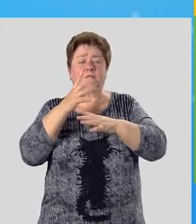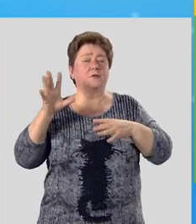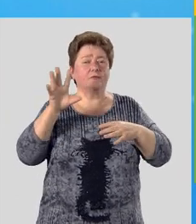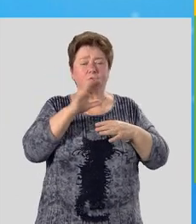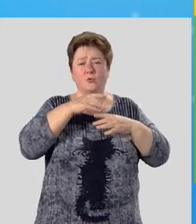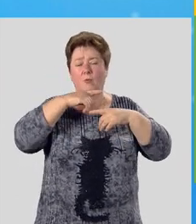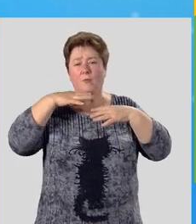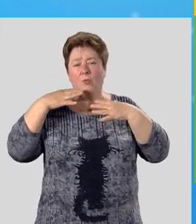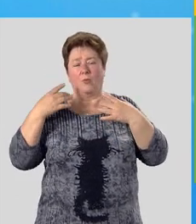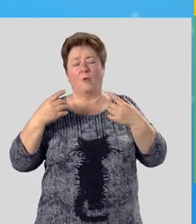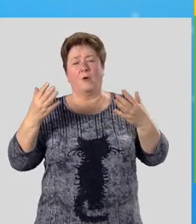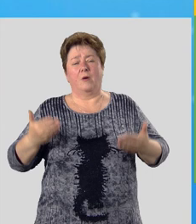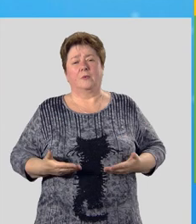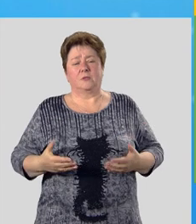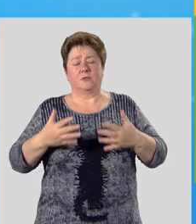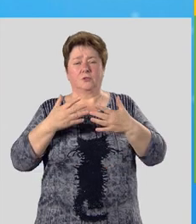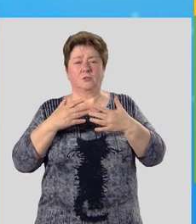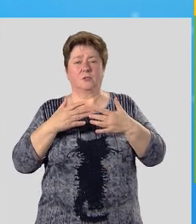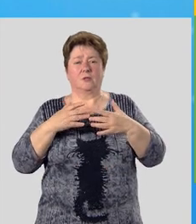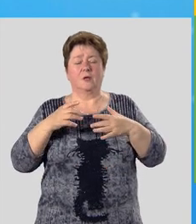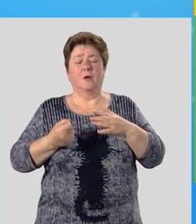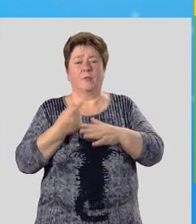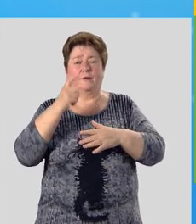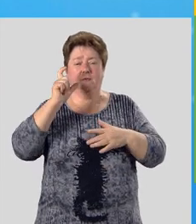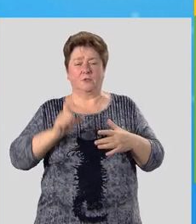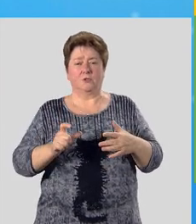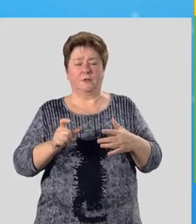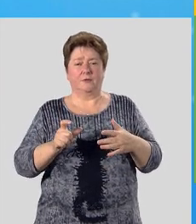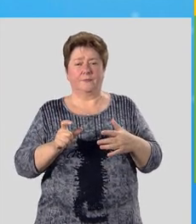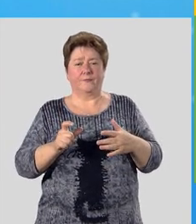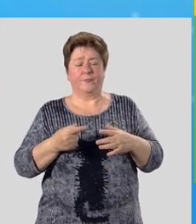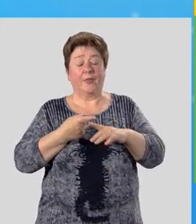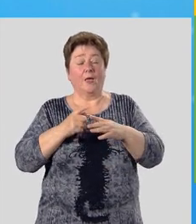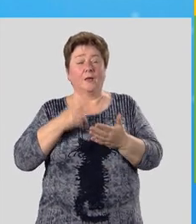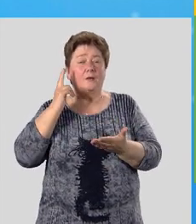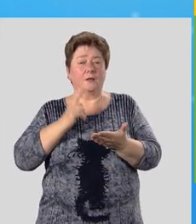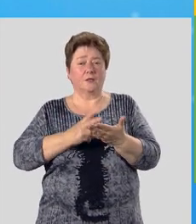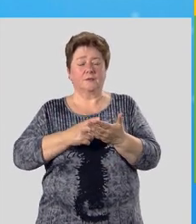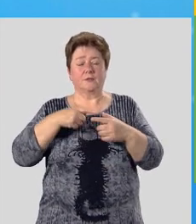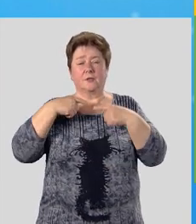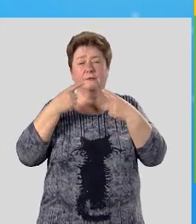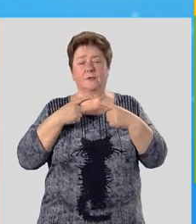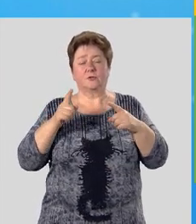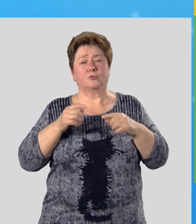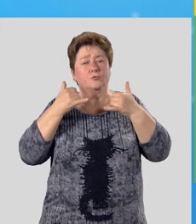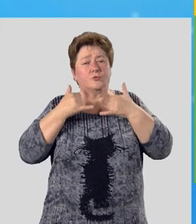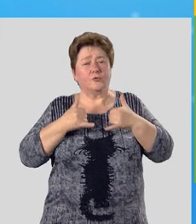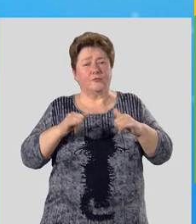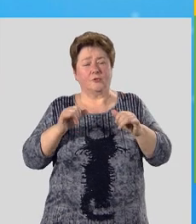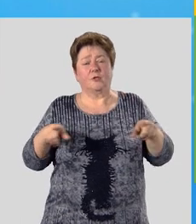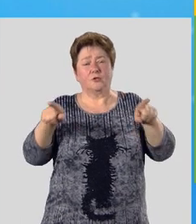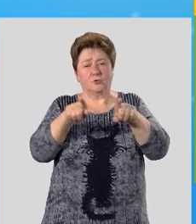все многообразие жизни, появился человек. Эта гипотеза объясняет